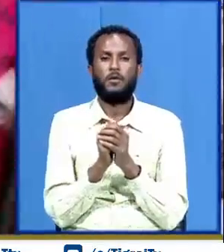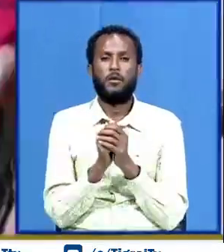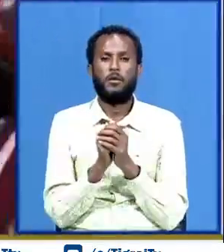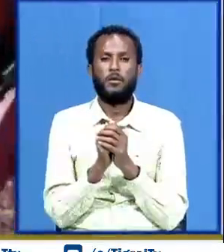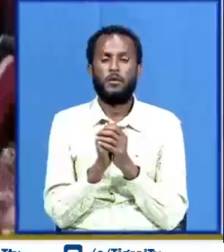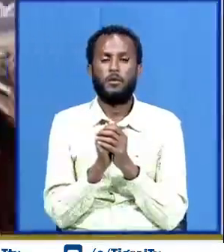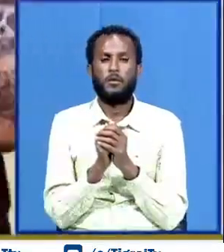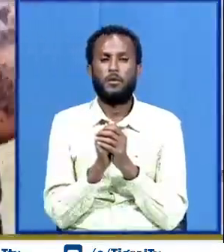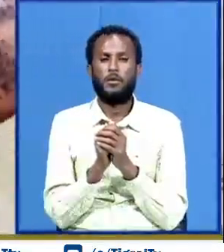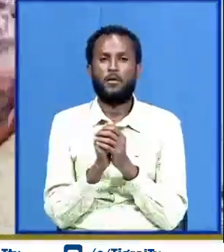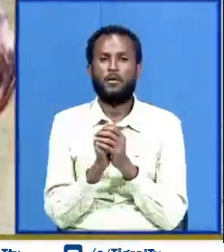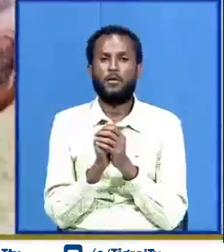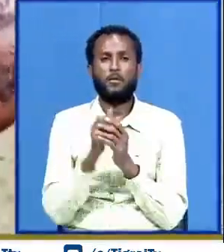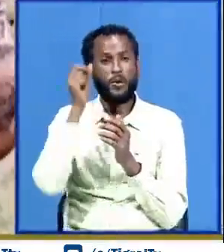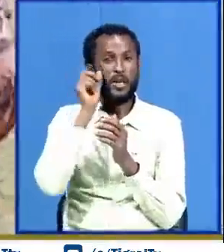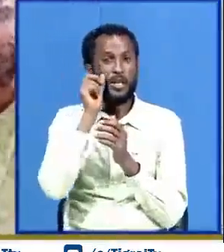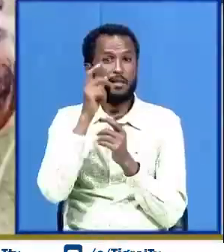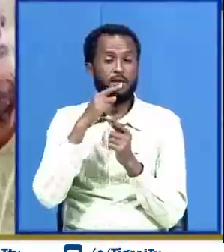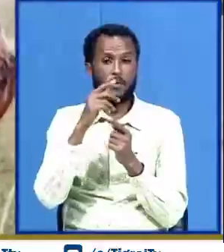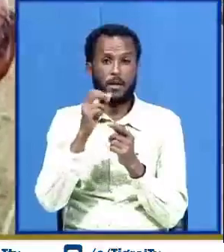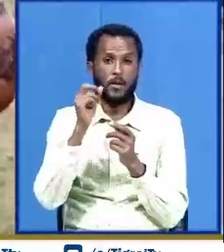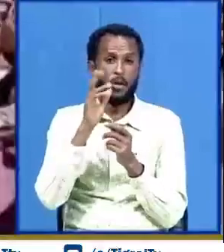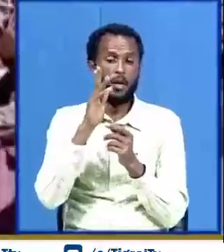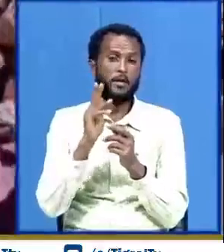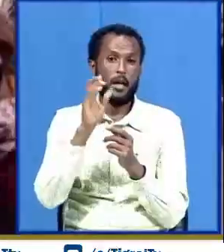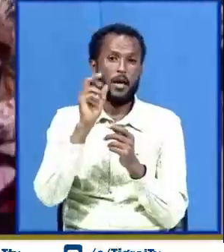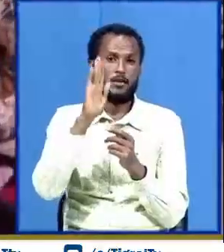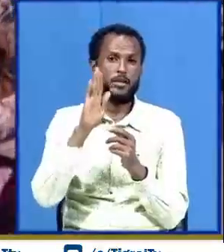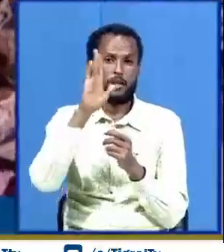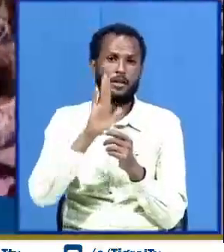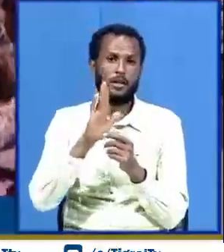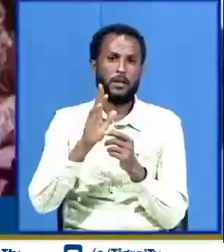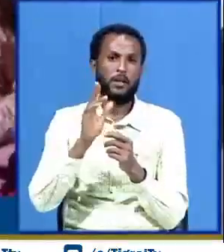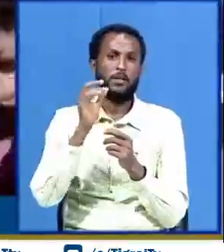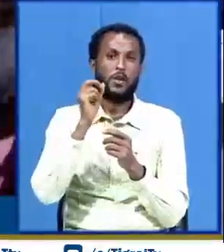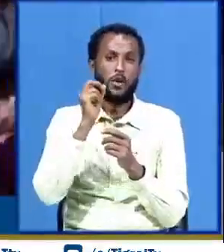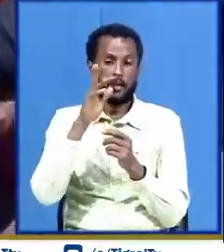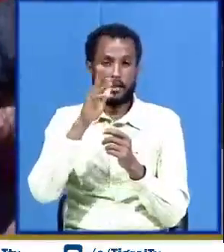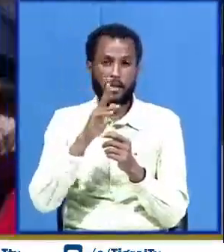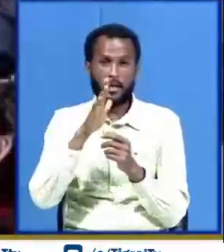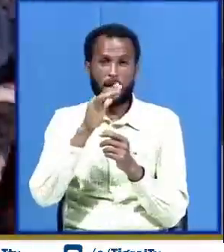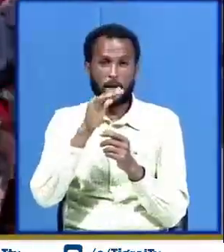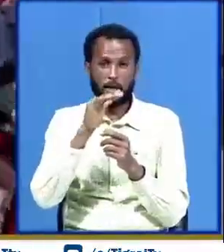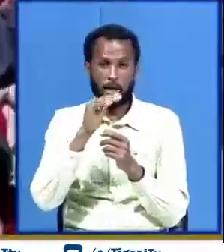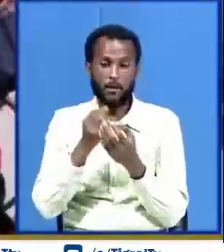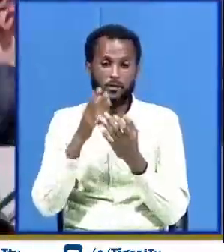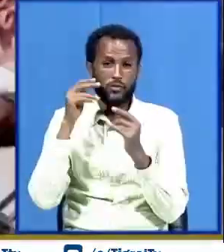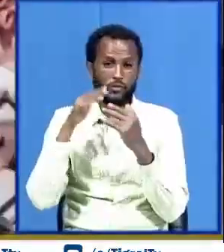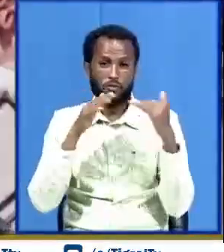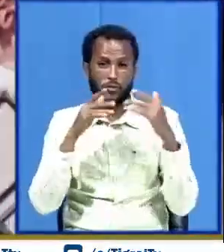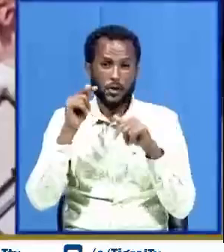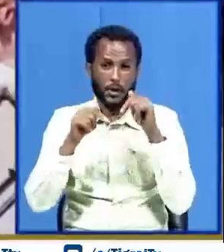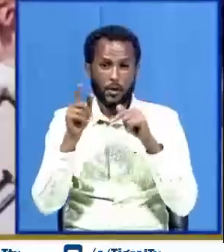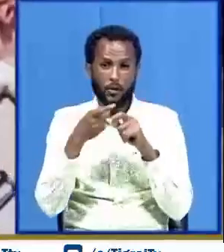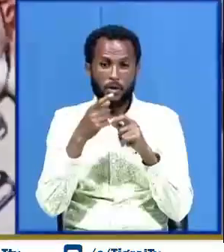ወያኒት ረሓዋ ቅያኔ ይበሃላ ኣብ ወረዳ ኦፍላ ነባሪት ጣብያ ሓሸንገ እየን እዘን ወያኒት ኣደ ኣብቲ ጫፍ ብልሒ ዓውደ ውግእ ደጀን